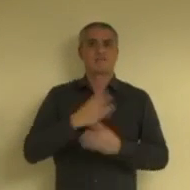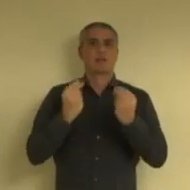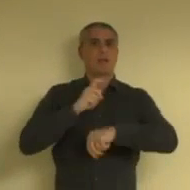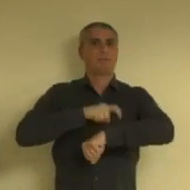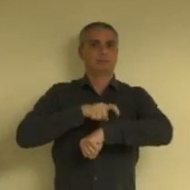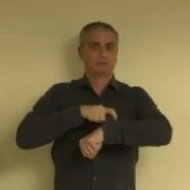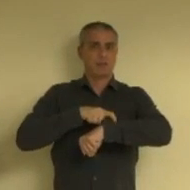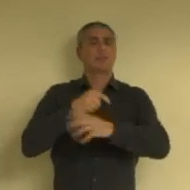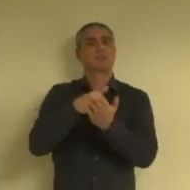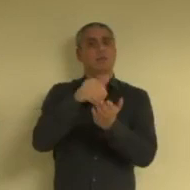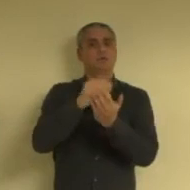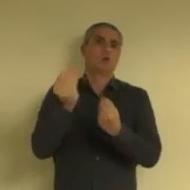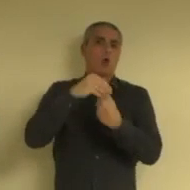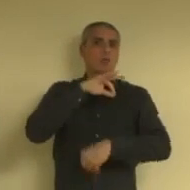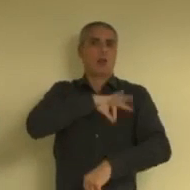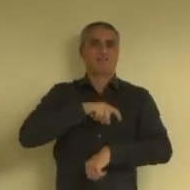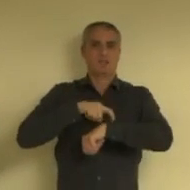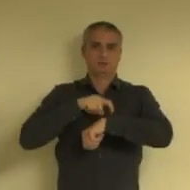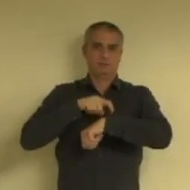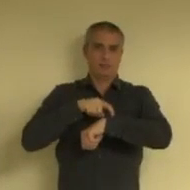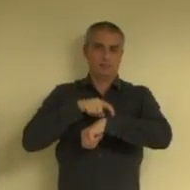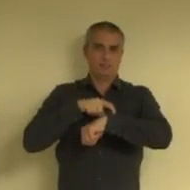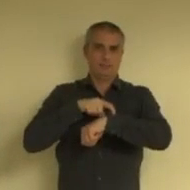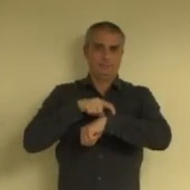הרבה מאוד זמן, תמשיכו להרוויח זמן.